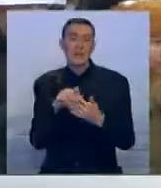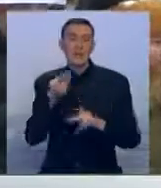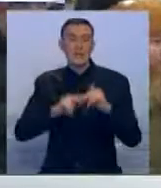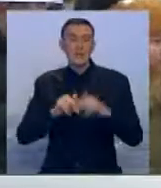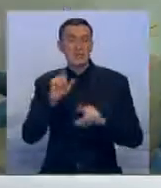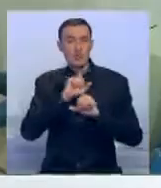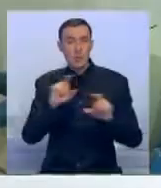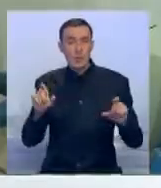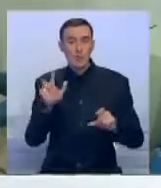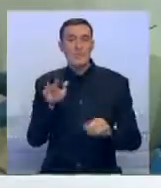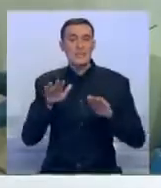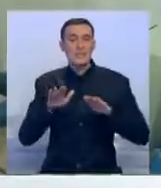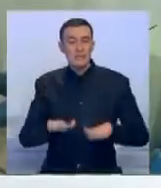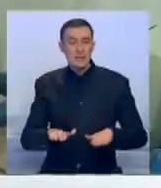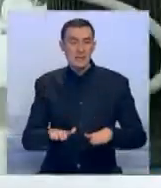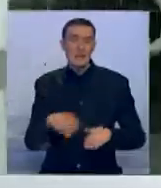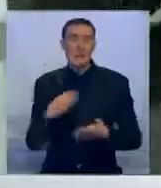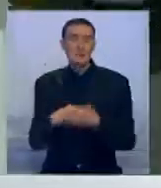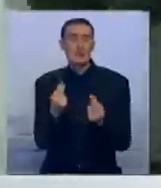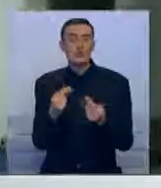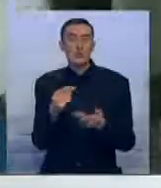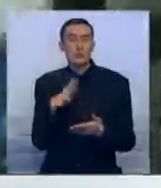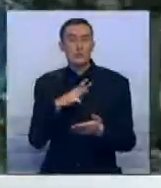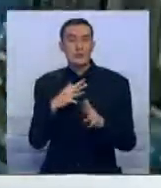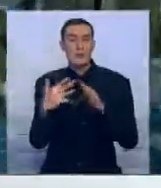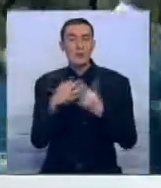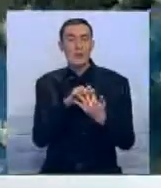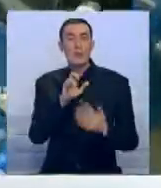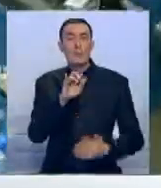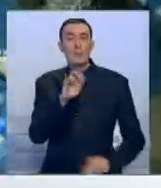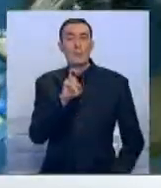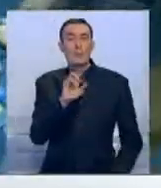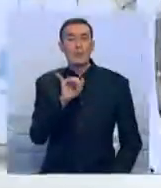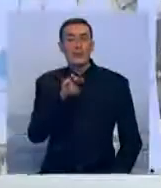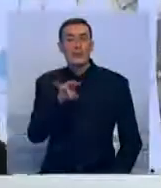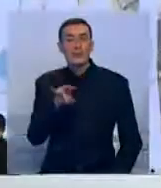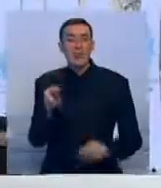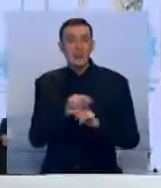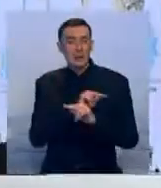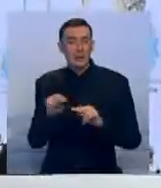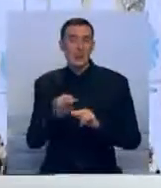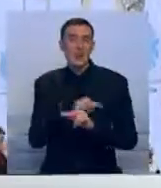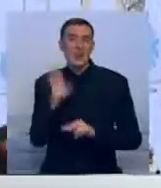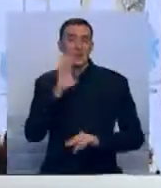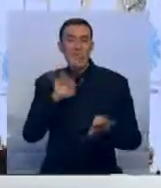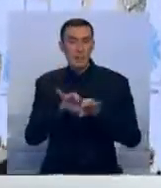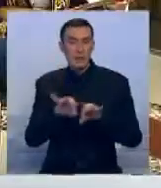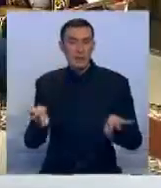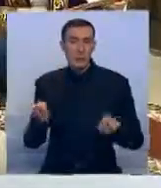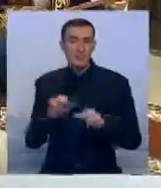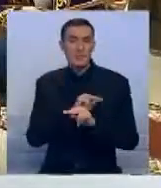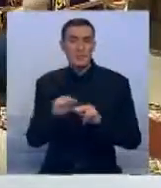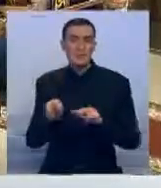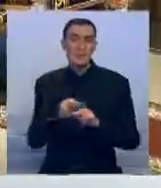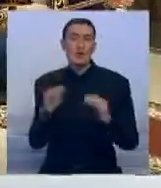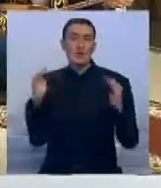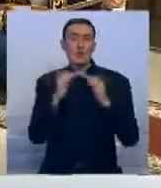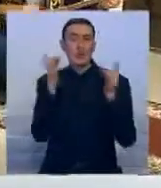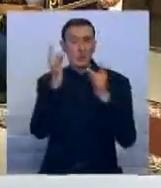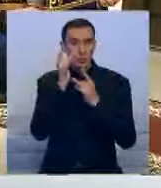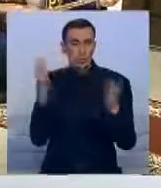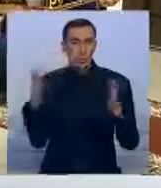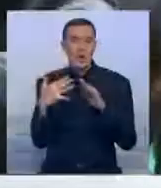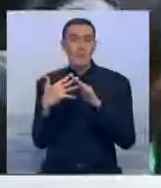строительство школы на 300 мест. На бюджетные деньги в селе Бурлин проведена реконструкция водопровода и отремонтирована сельский дом